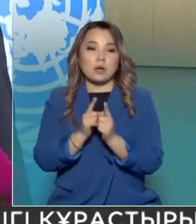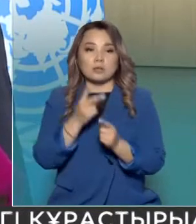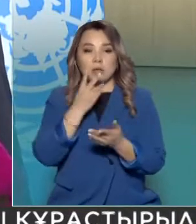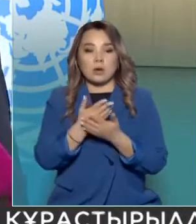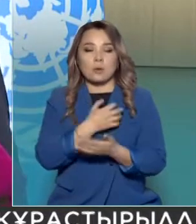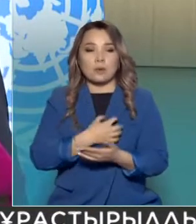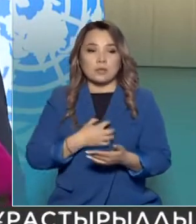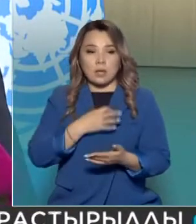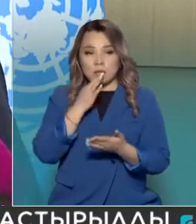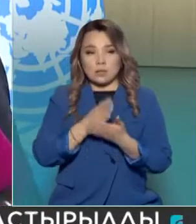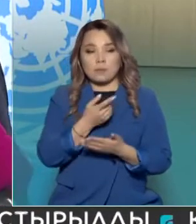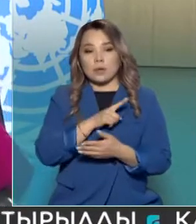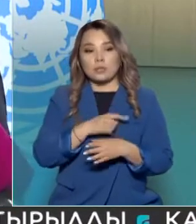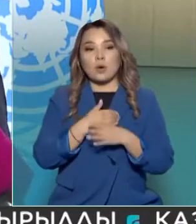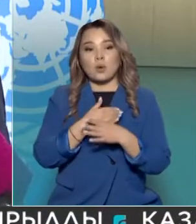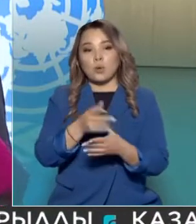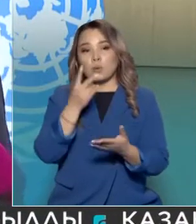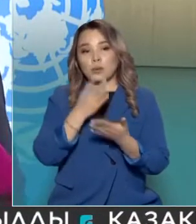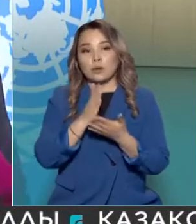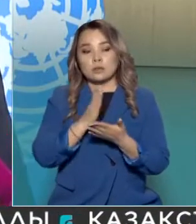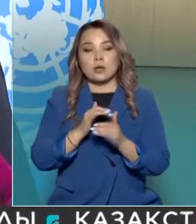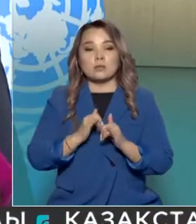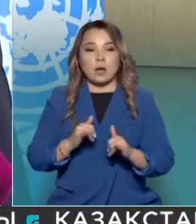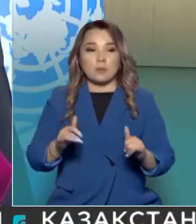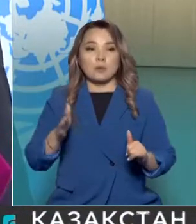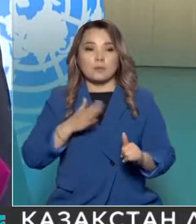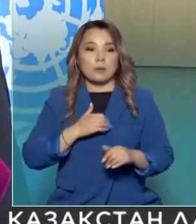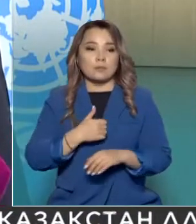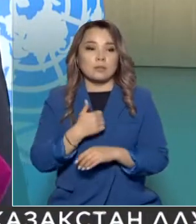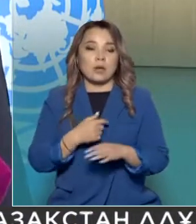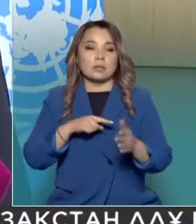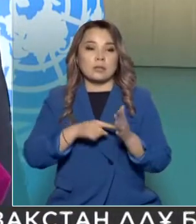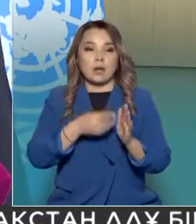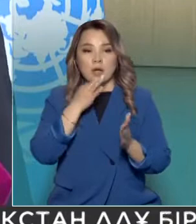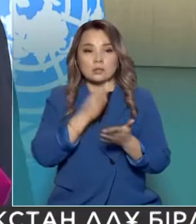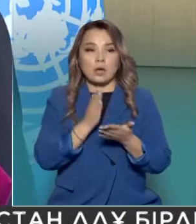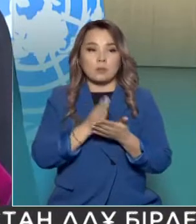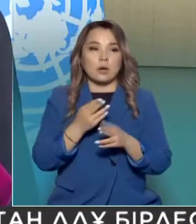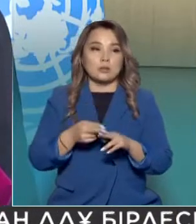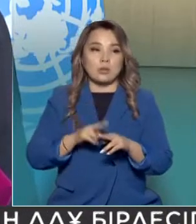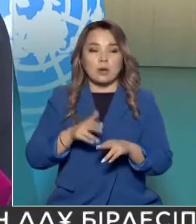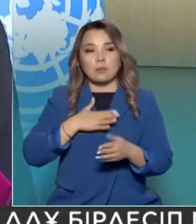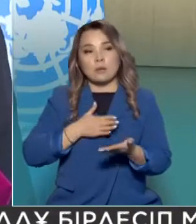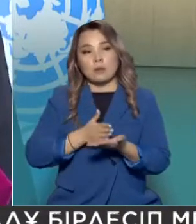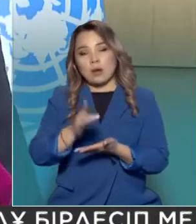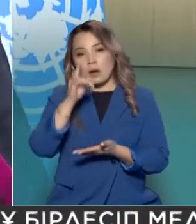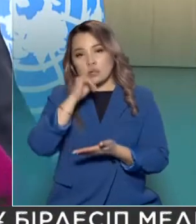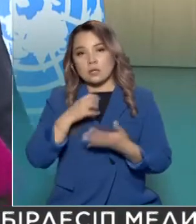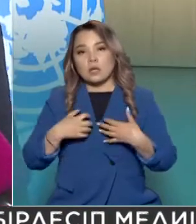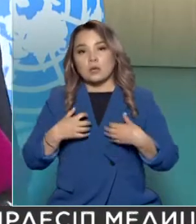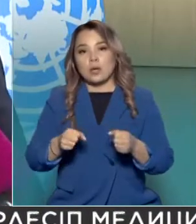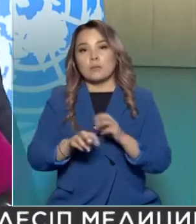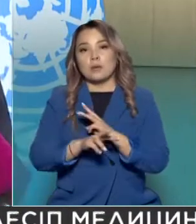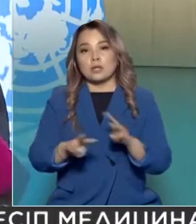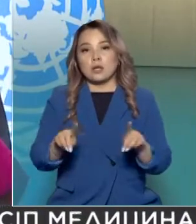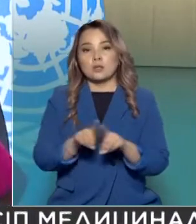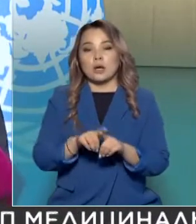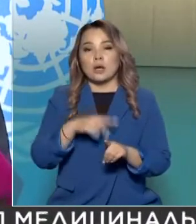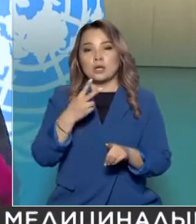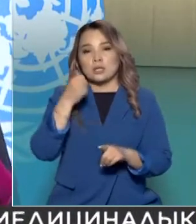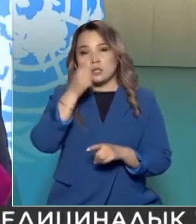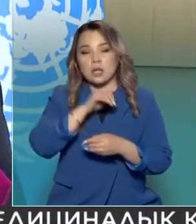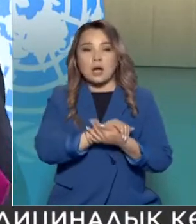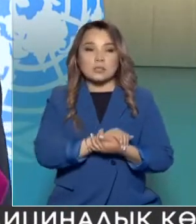Өйткені алғашқы медициналық көмек көрсету жүйесін дамыту біздің басты мақсатымыз. Осы бағытта біз Қазақстанның денсаулық сақтау министрлігімен 2